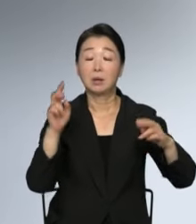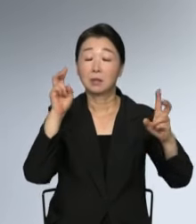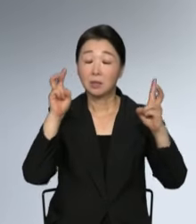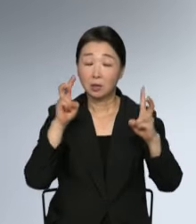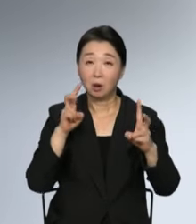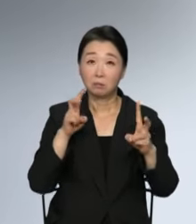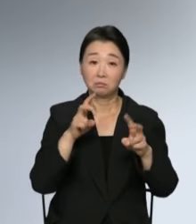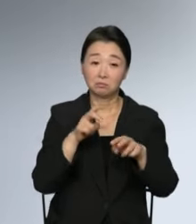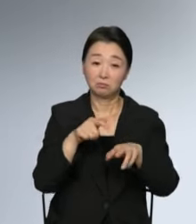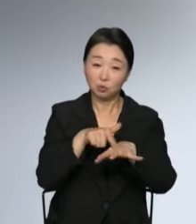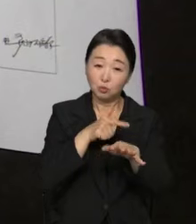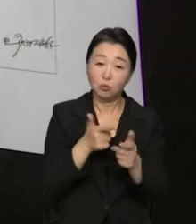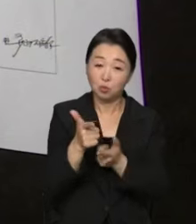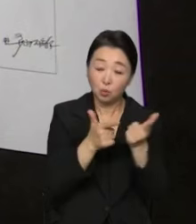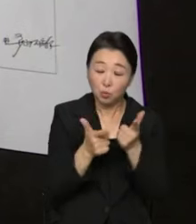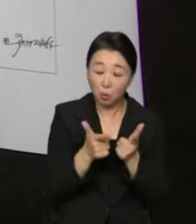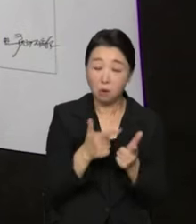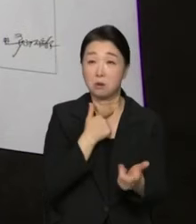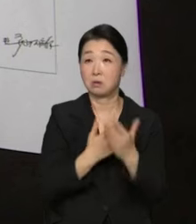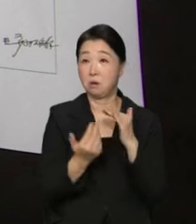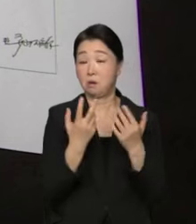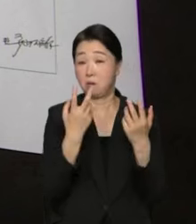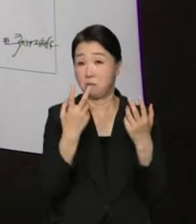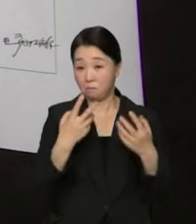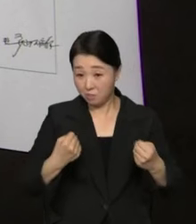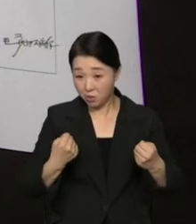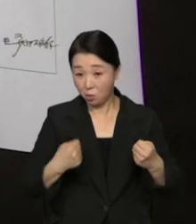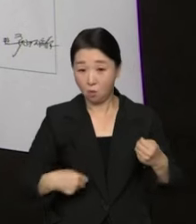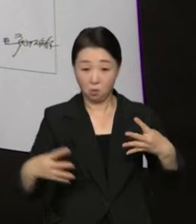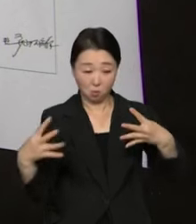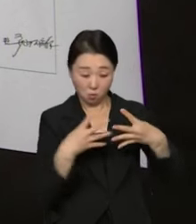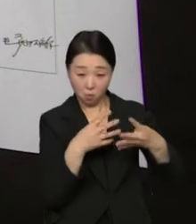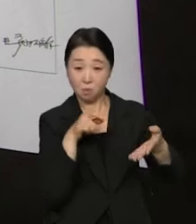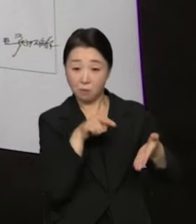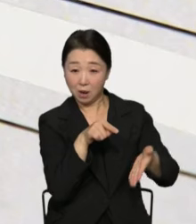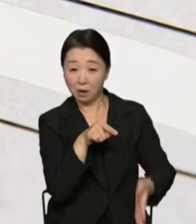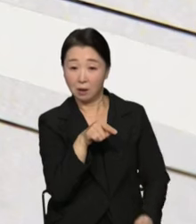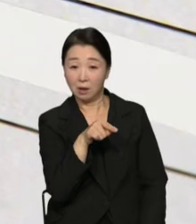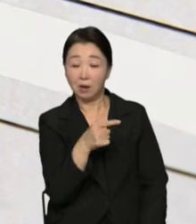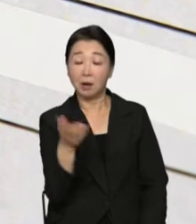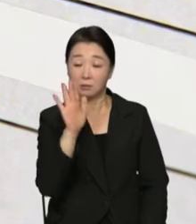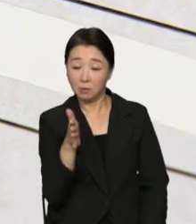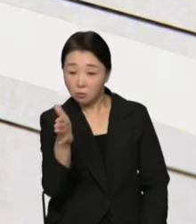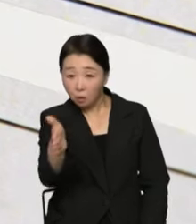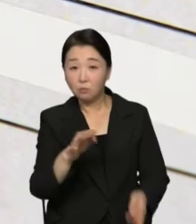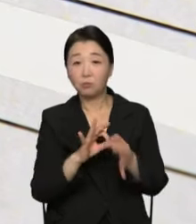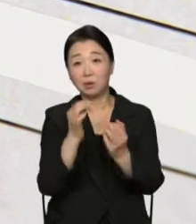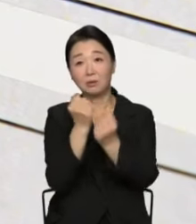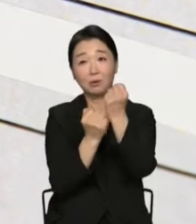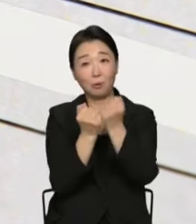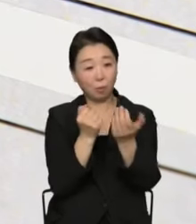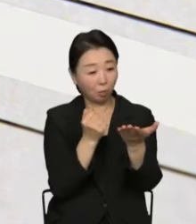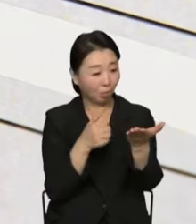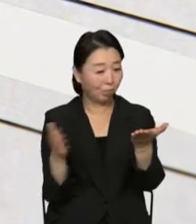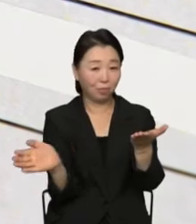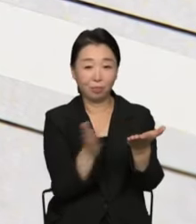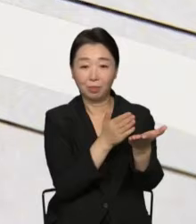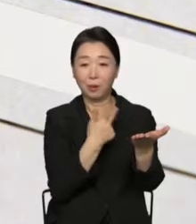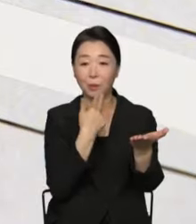보유해야 한다고 규정해놨습니다. 그런데 지원서에 유암코 업무에 대한 전문성과 관련한 설명은 보이지